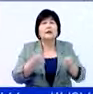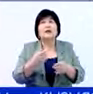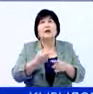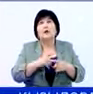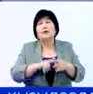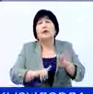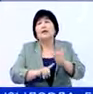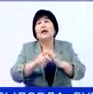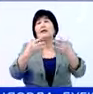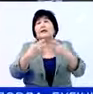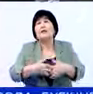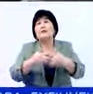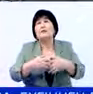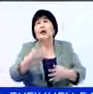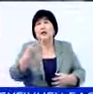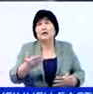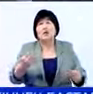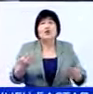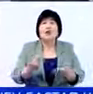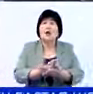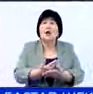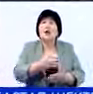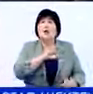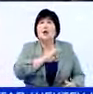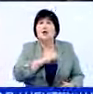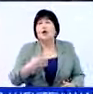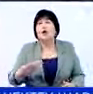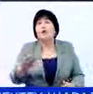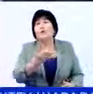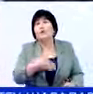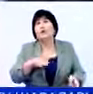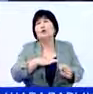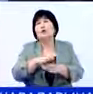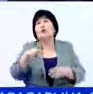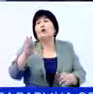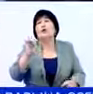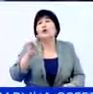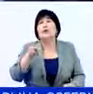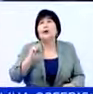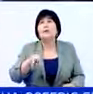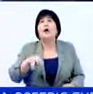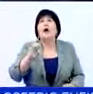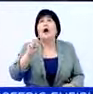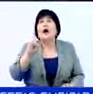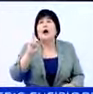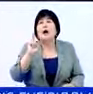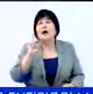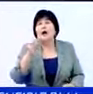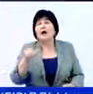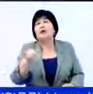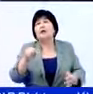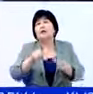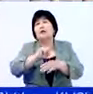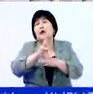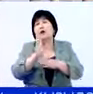осыны трансформаторлық жаңадан қойылады. Сонымен біз толығымен Төретам Ақай елді мекенін электр энергиясымен қамтамасыз ету